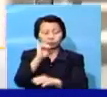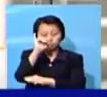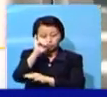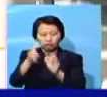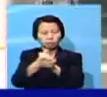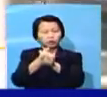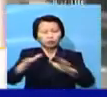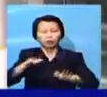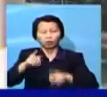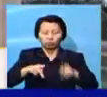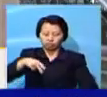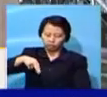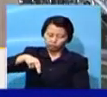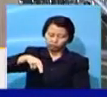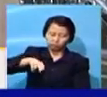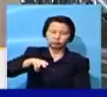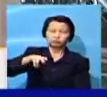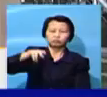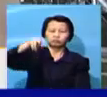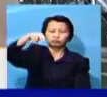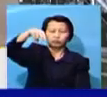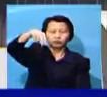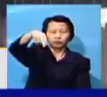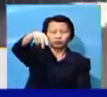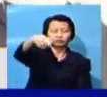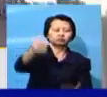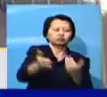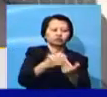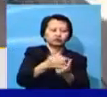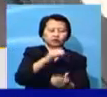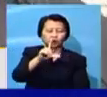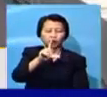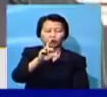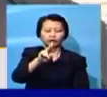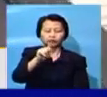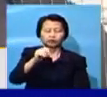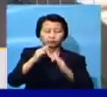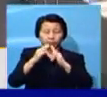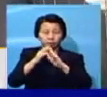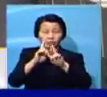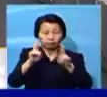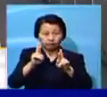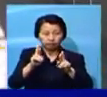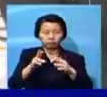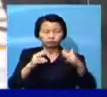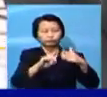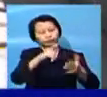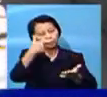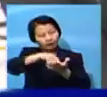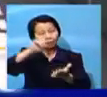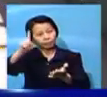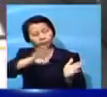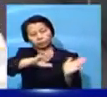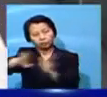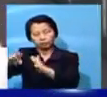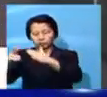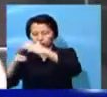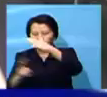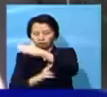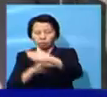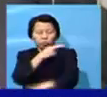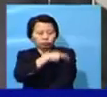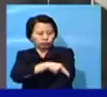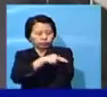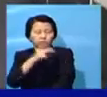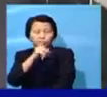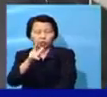keselamatan pejalan kaki khususnya yang menggunakan kemudahan lrt Bandar Raya Satu lagi projek jejantas yang menghubungkan hospital Kuala Lumpur